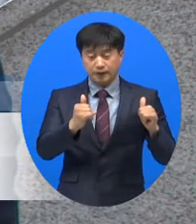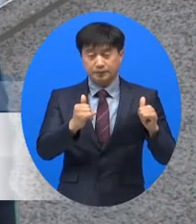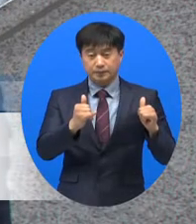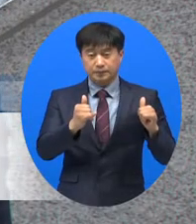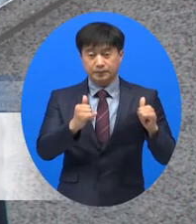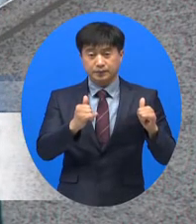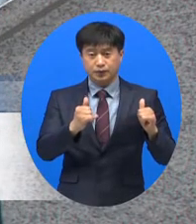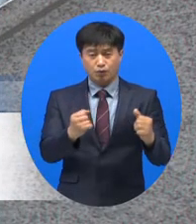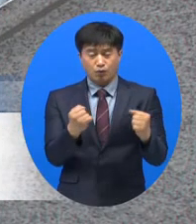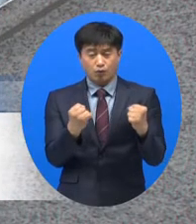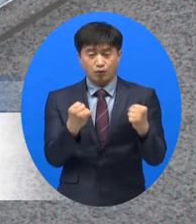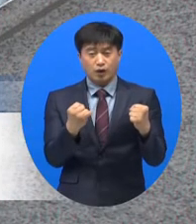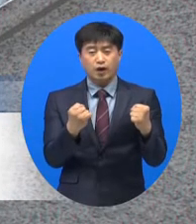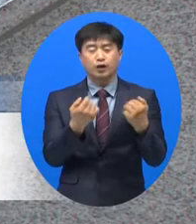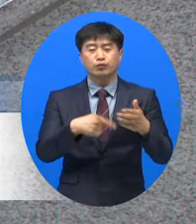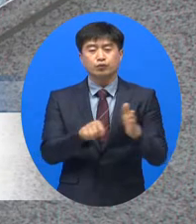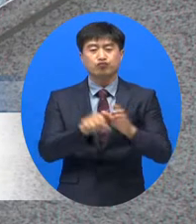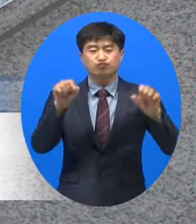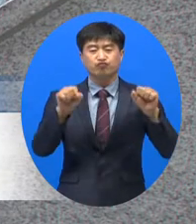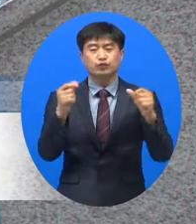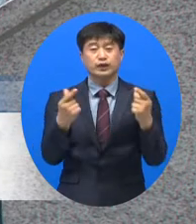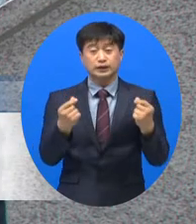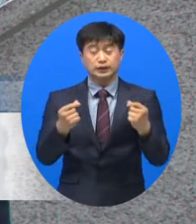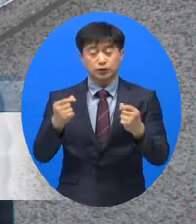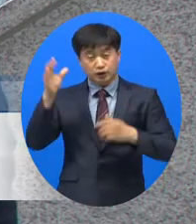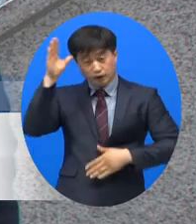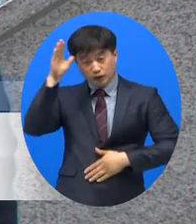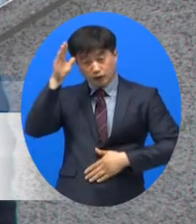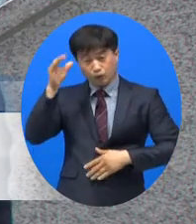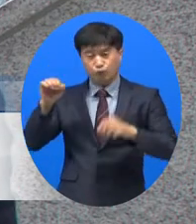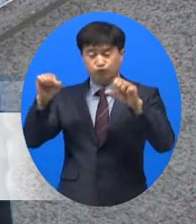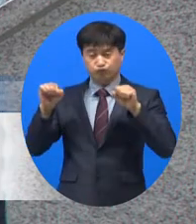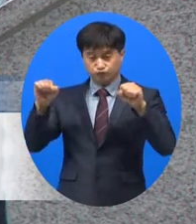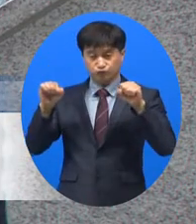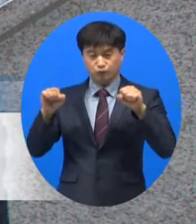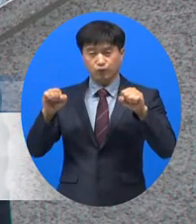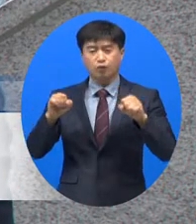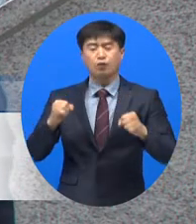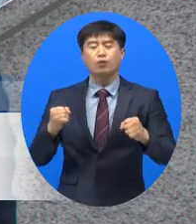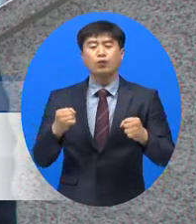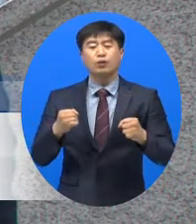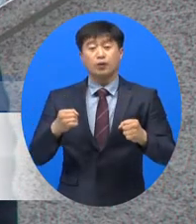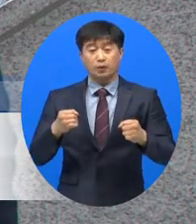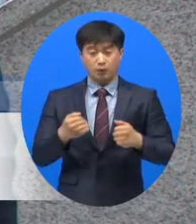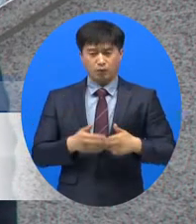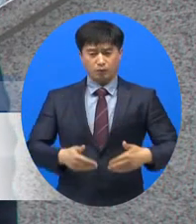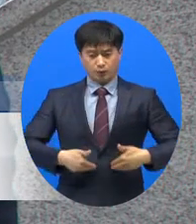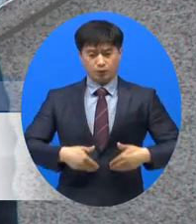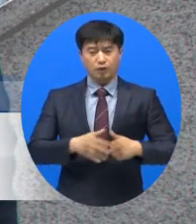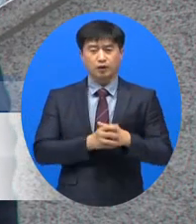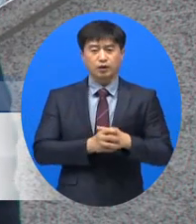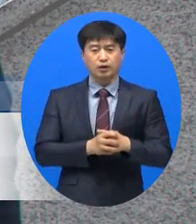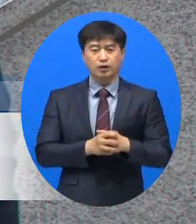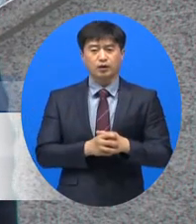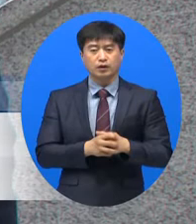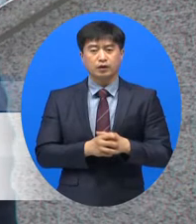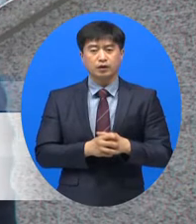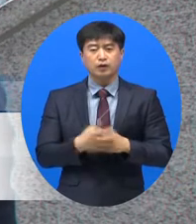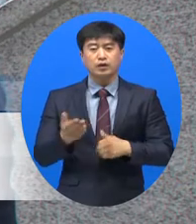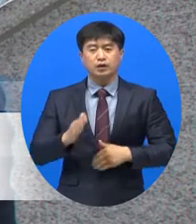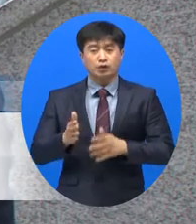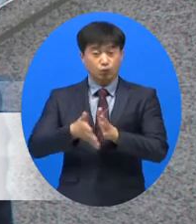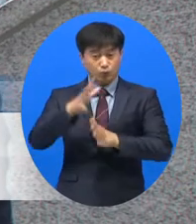사람도 건강을 위해 운동을 하듯이 반려견도 운동을 해야지 건강하게 살아갈 수 있습니다.